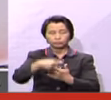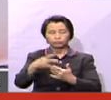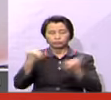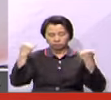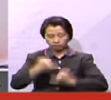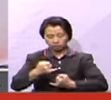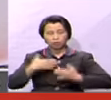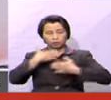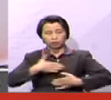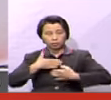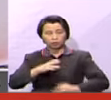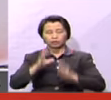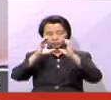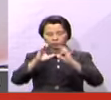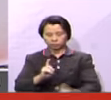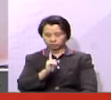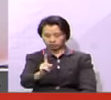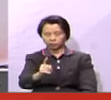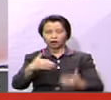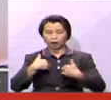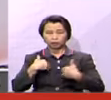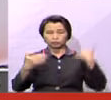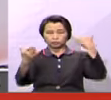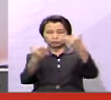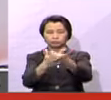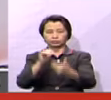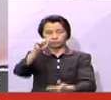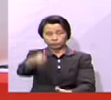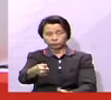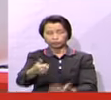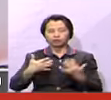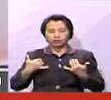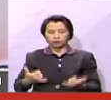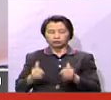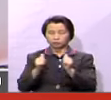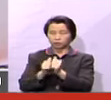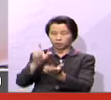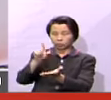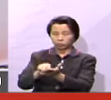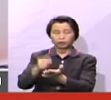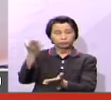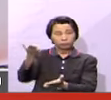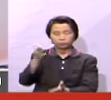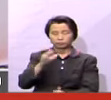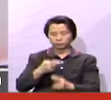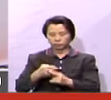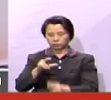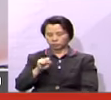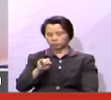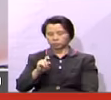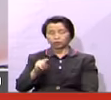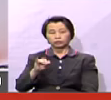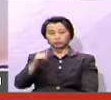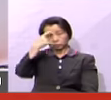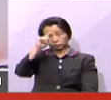hiburan secara Islamik diadakan hari ini sehingga esok. Jadi kita bersama dengan wartawan Siti Aisyah Cik P untuk